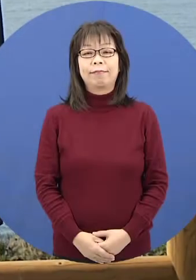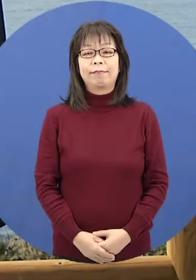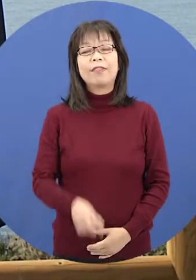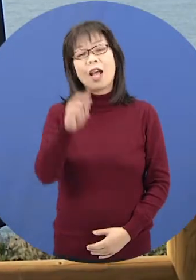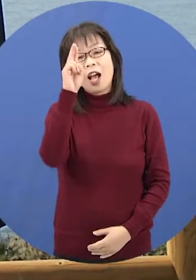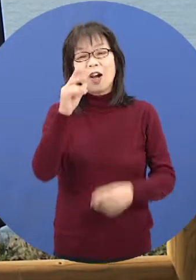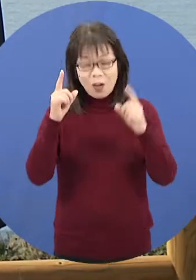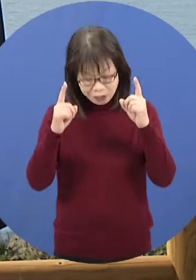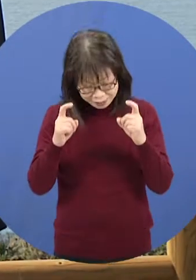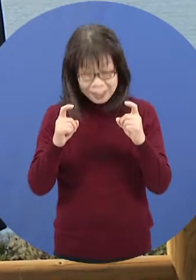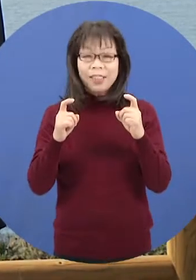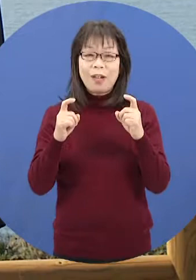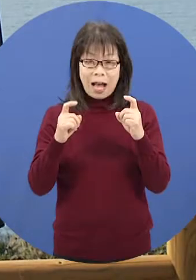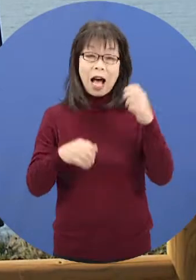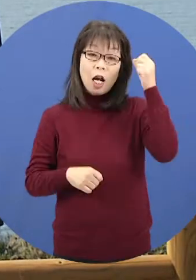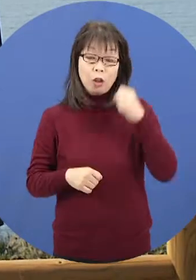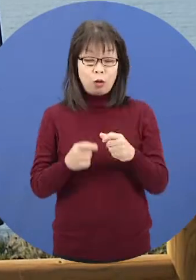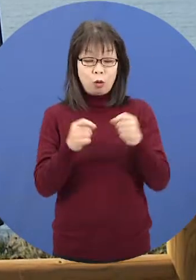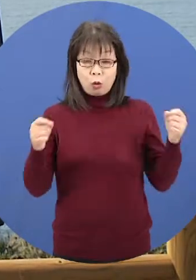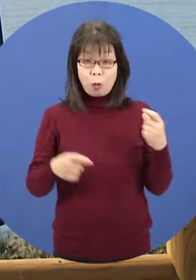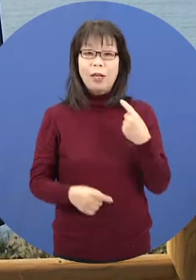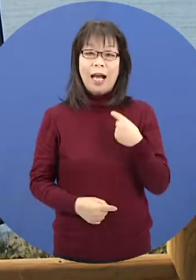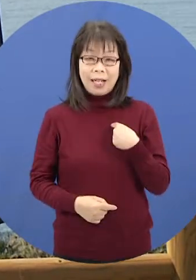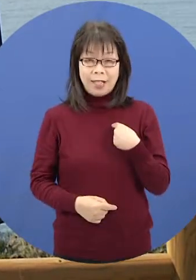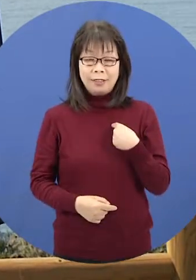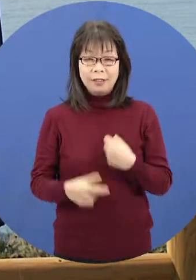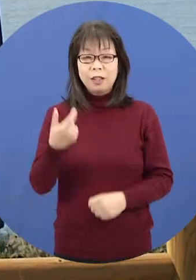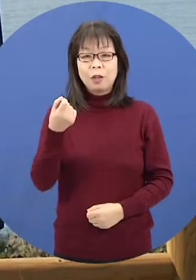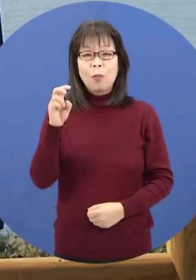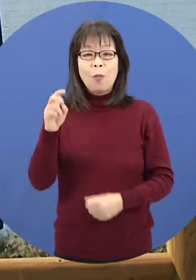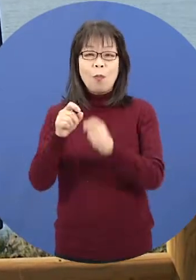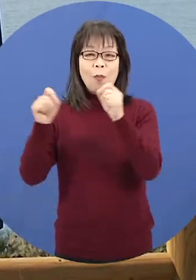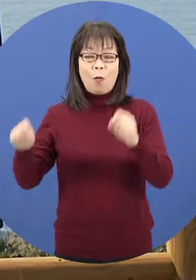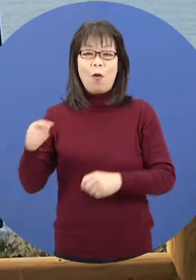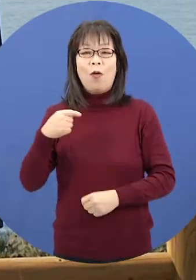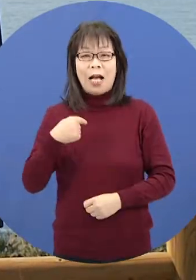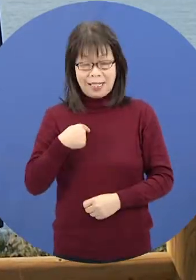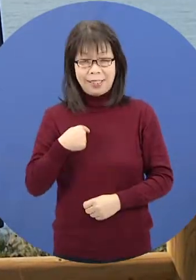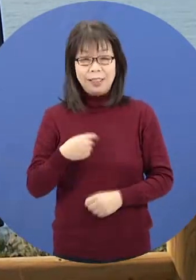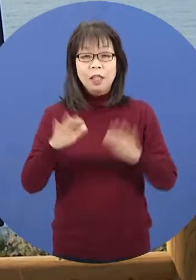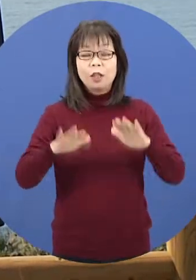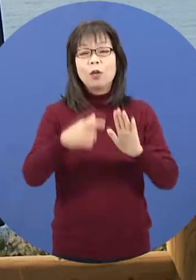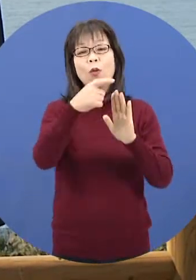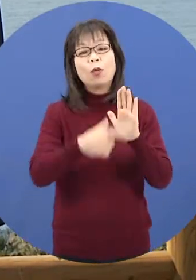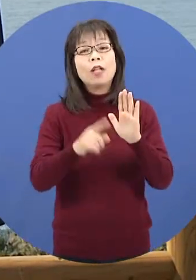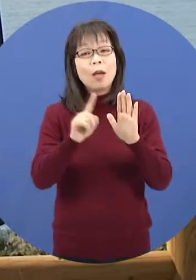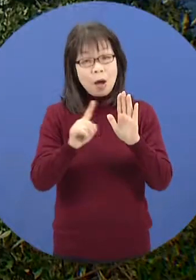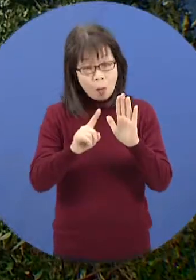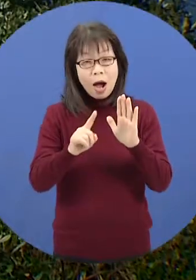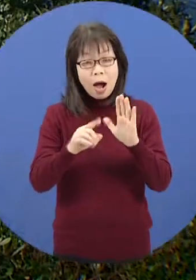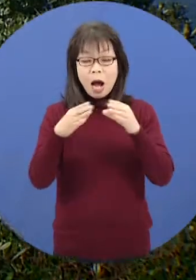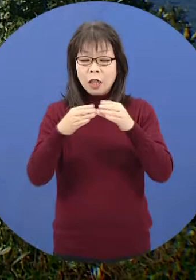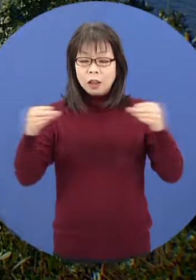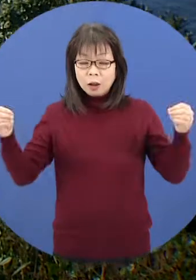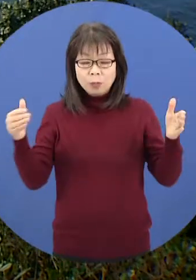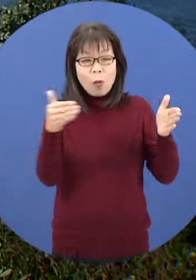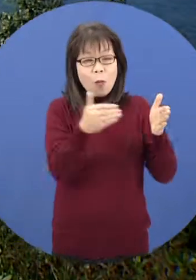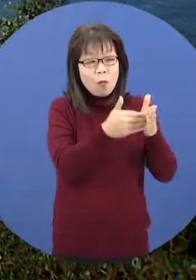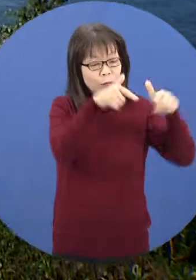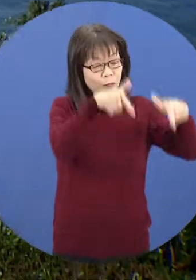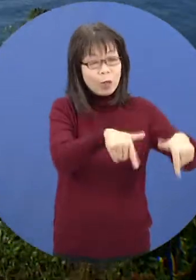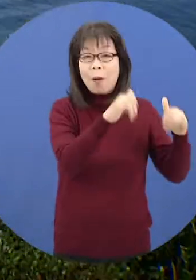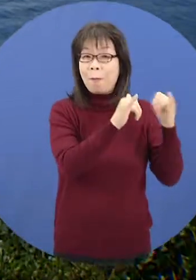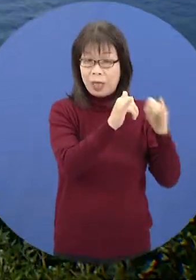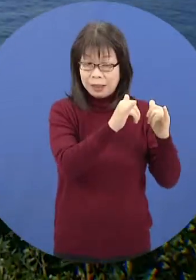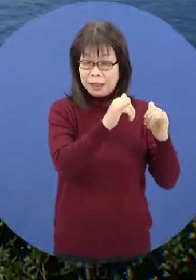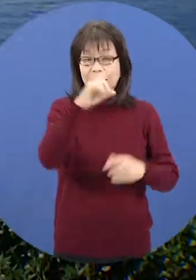皆さんこんにちは、佐世保市長の友永です。 レポーターの諸岡直子です。今回は日本本土最西端